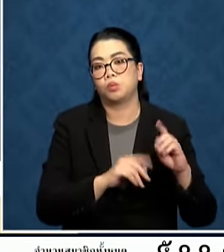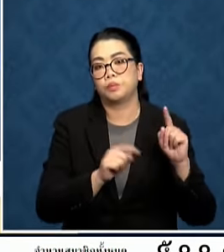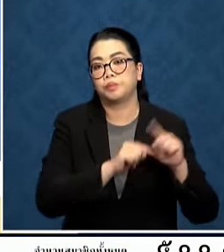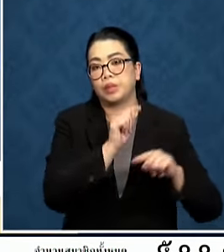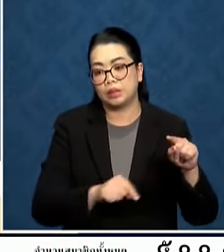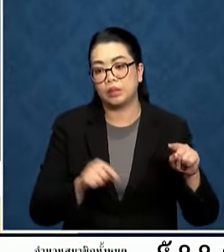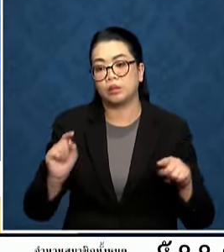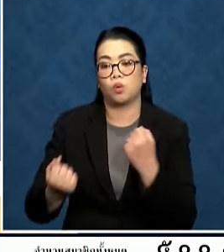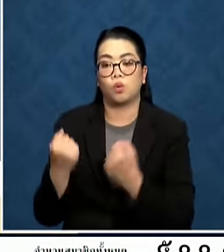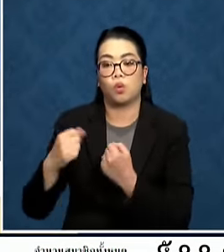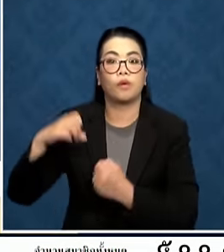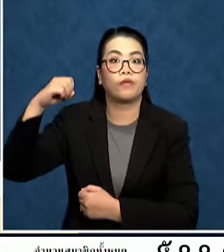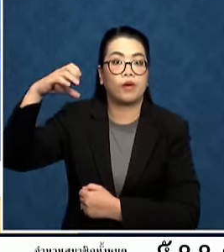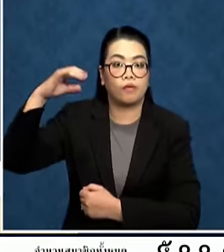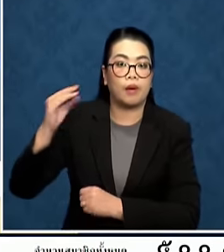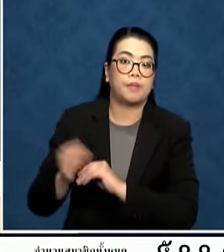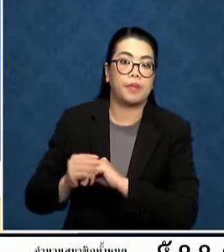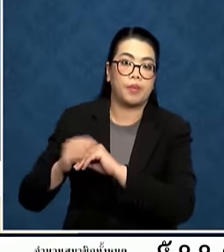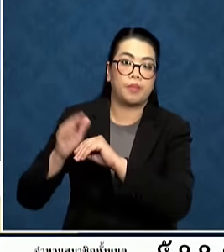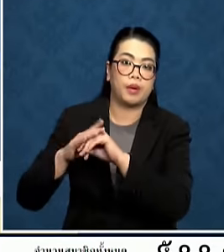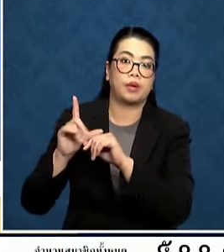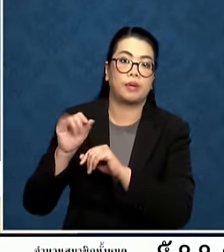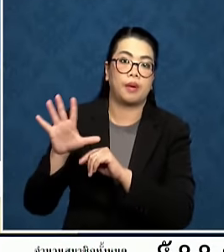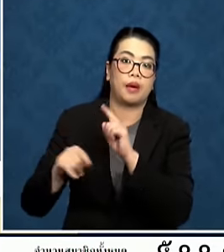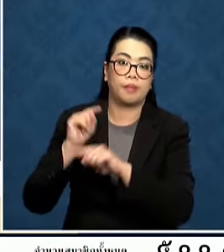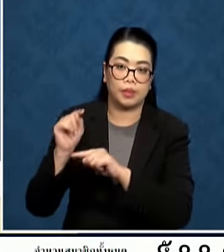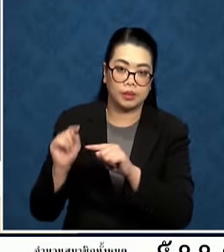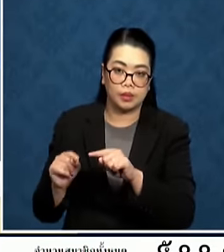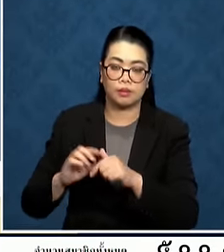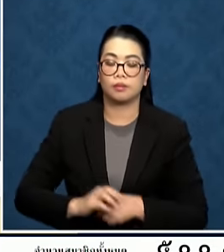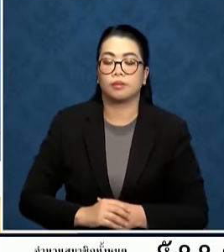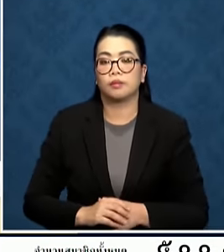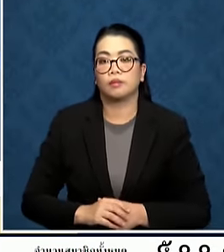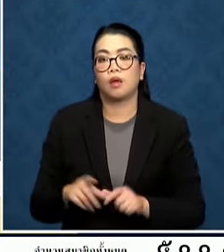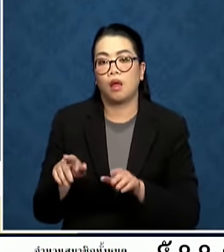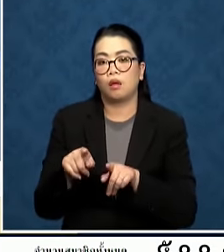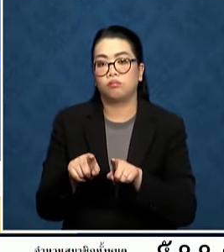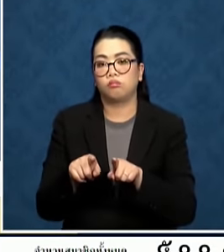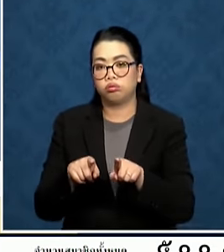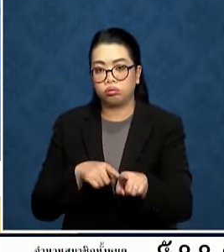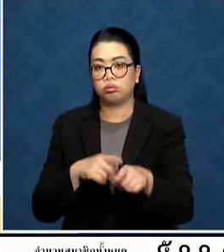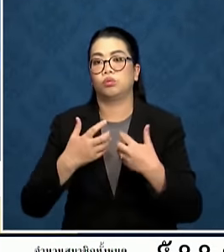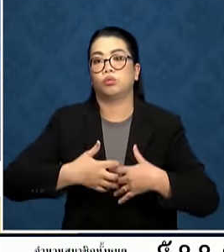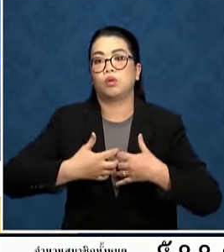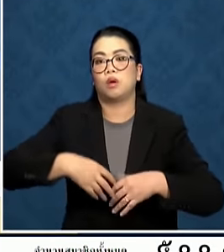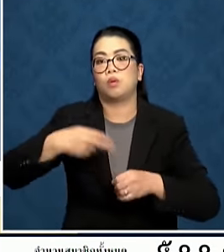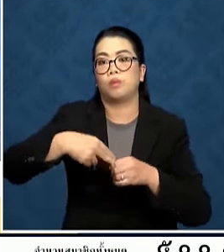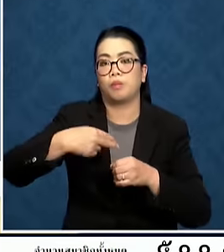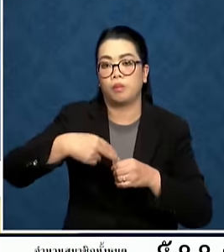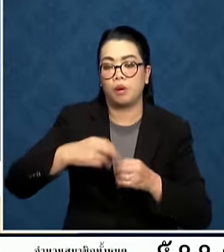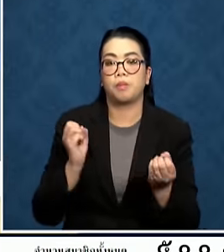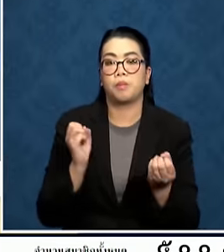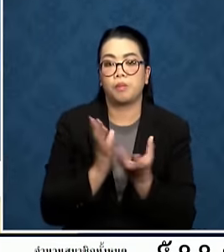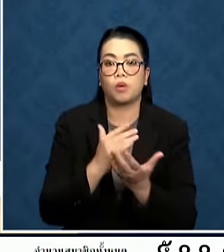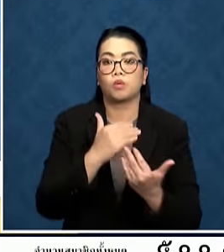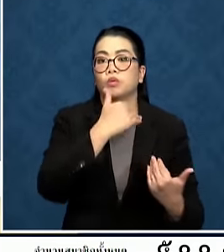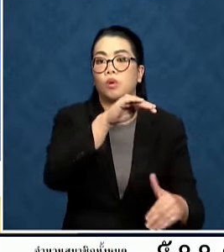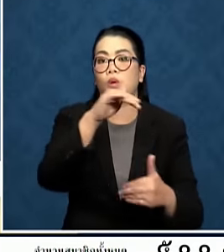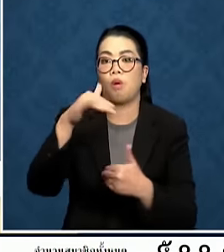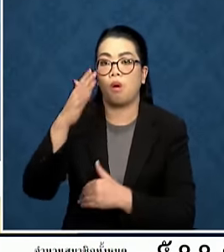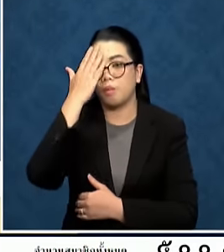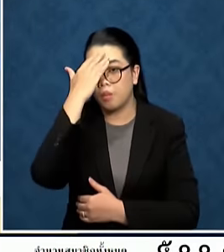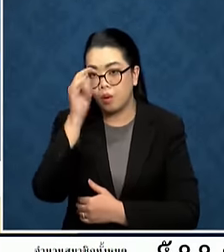ที่ยานยนต์ไฟฟ้าจะเพิ่มมาเป็น 25%ครับการถดถอยของอุตสาหกรรมยานยนต์สันดาบเสี่ยงกระทบการส่งออกครับ